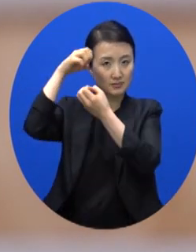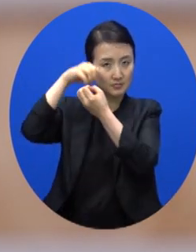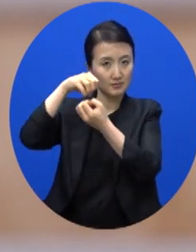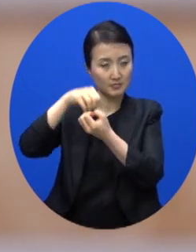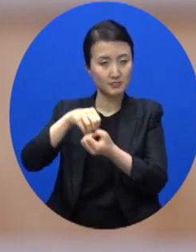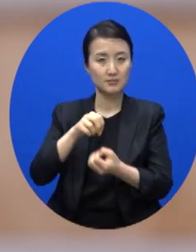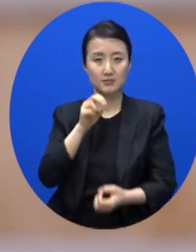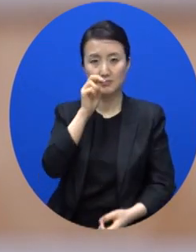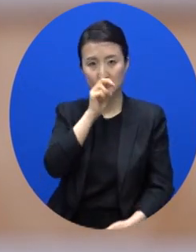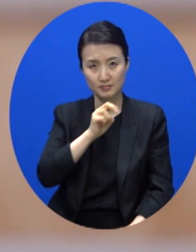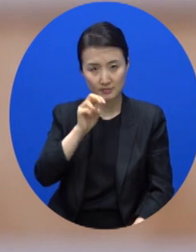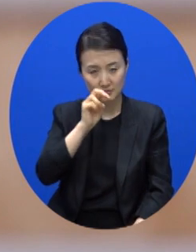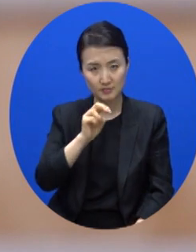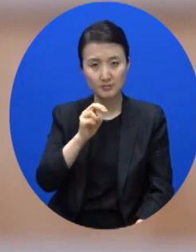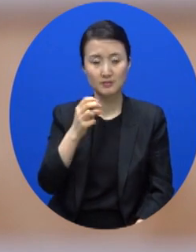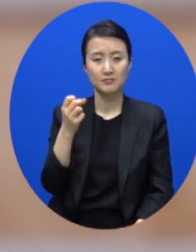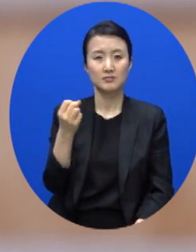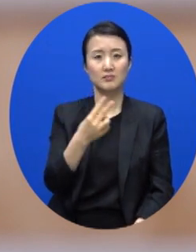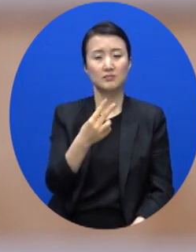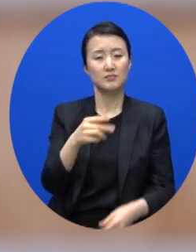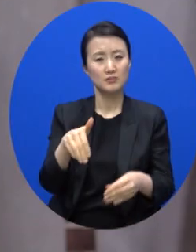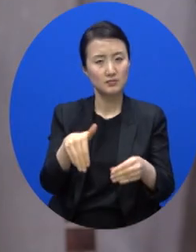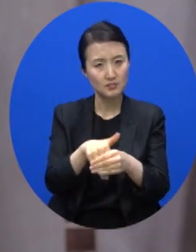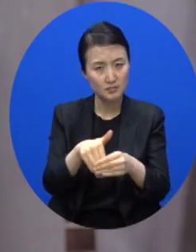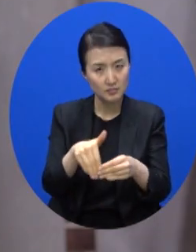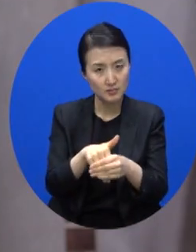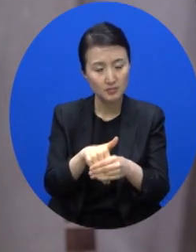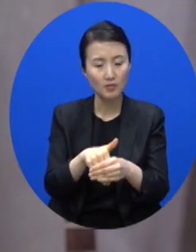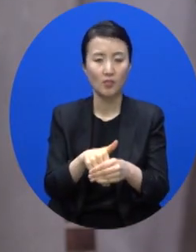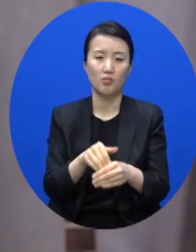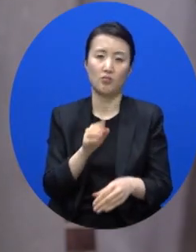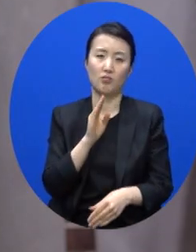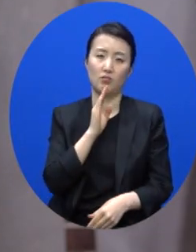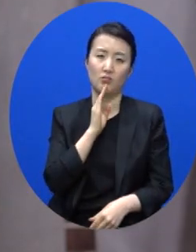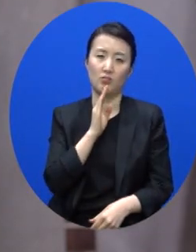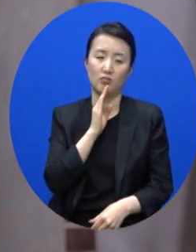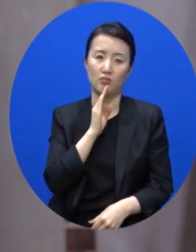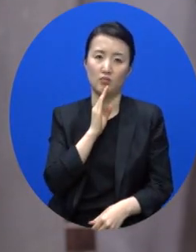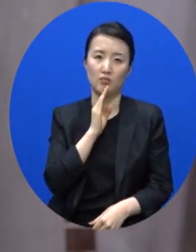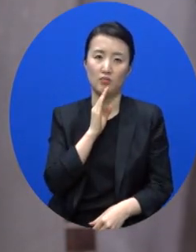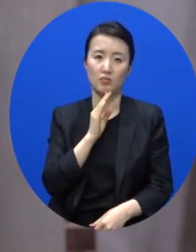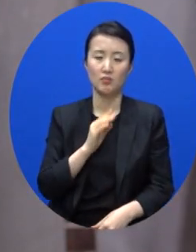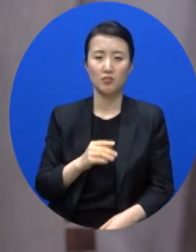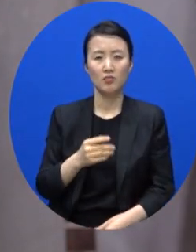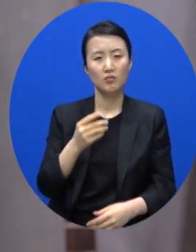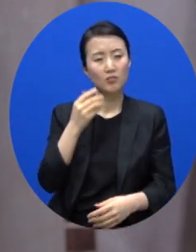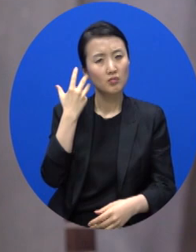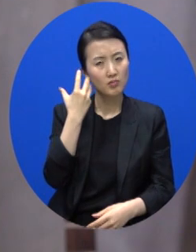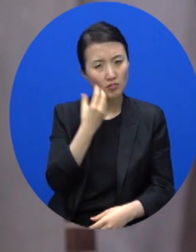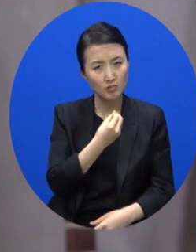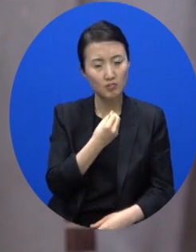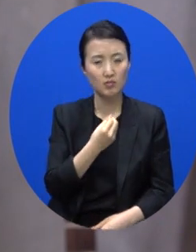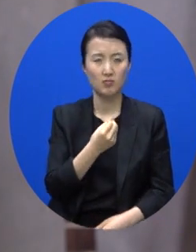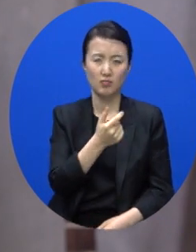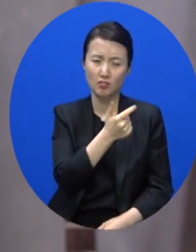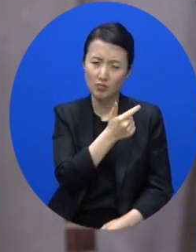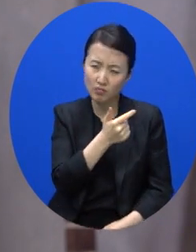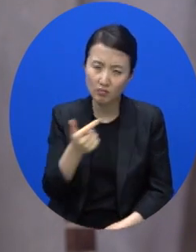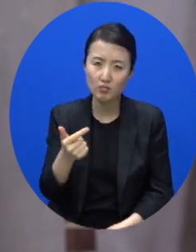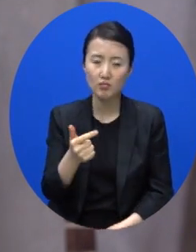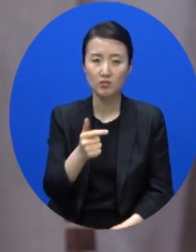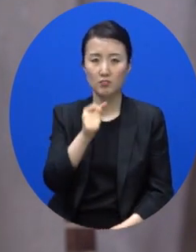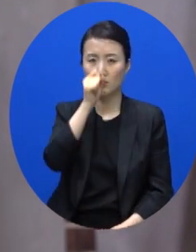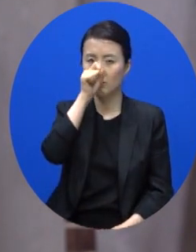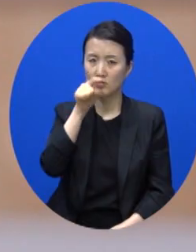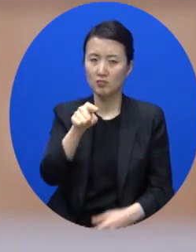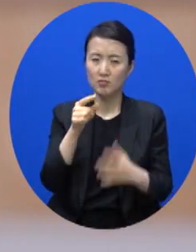음악과 그 문화가 얼마나 어떻게 매력과 장점을